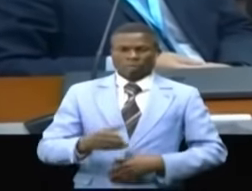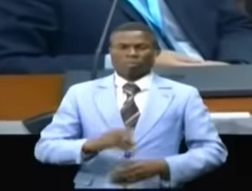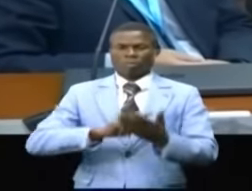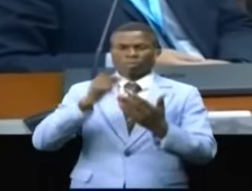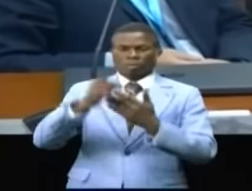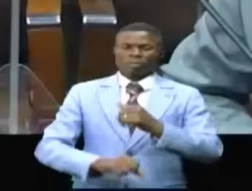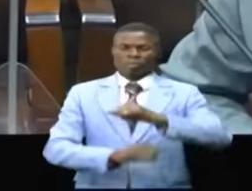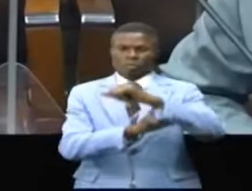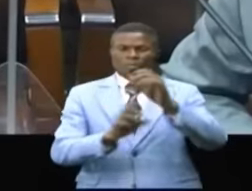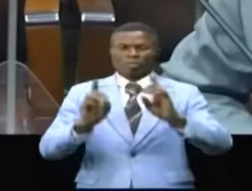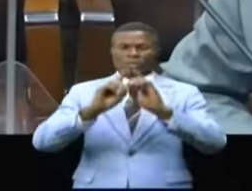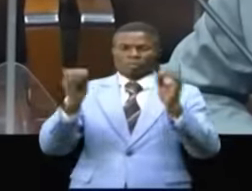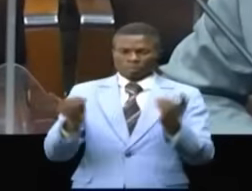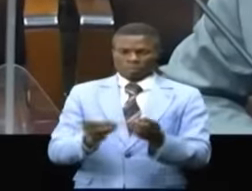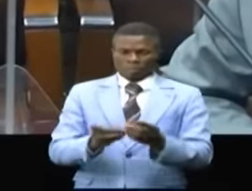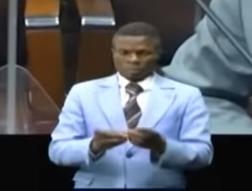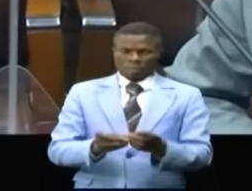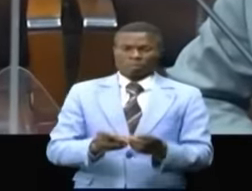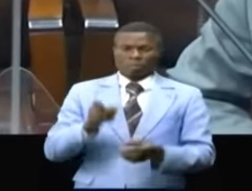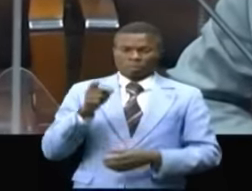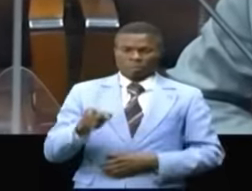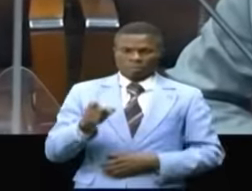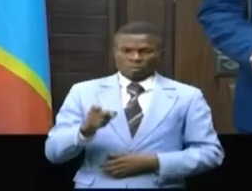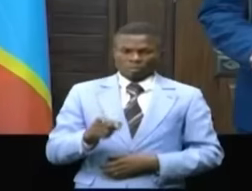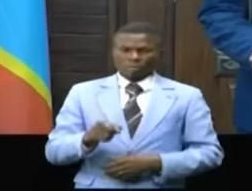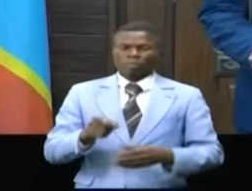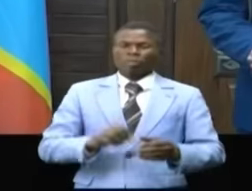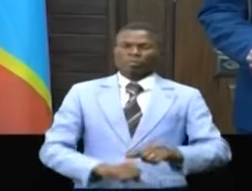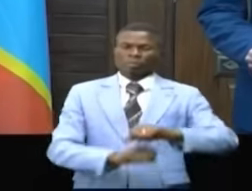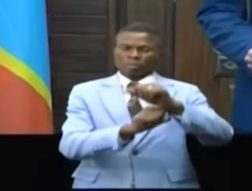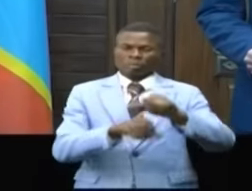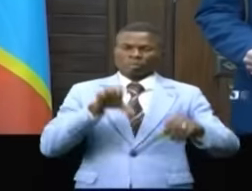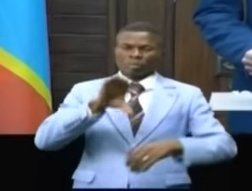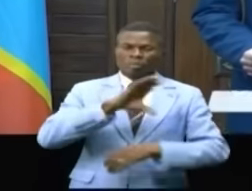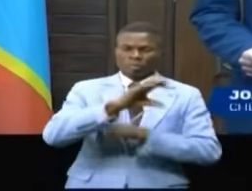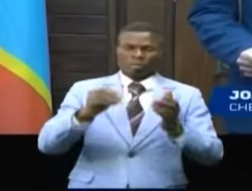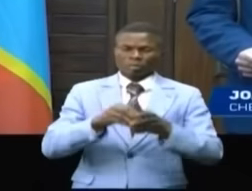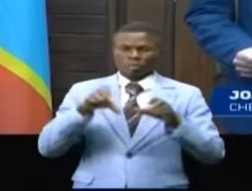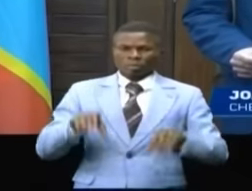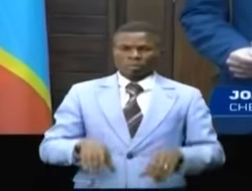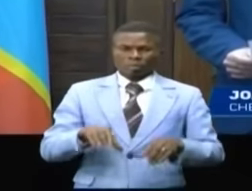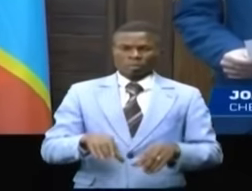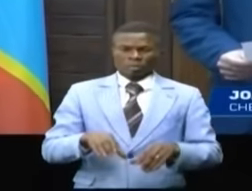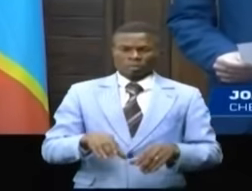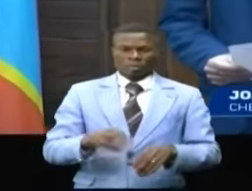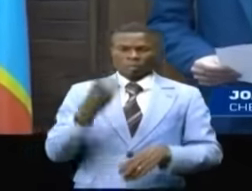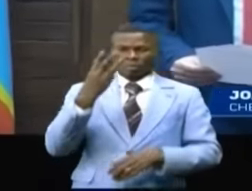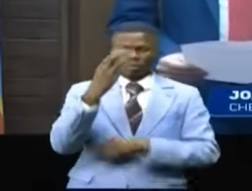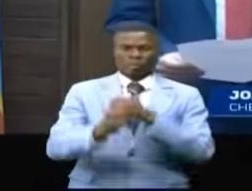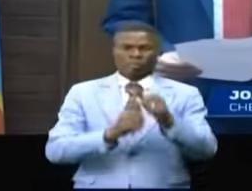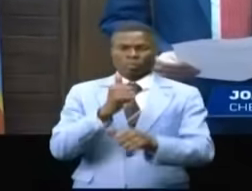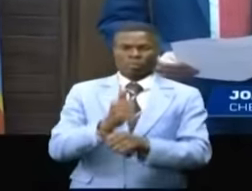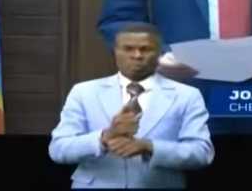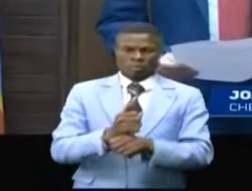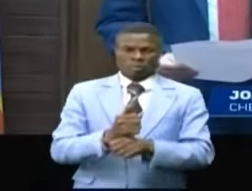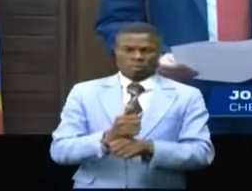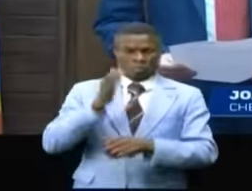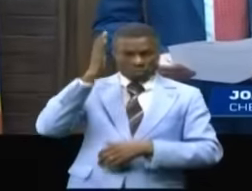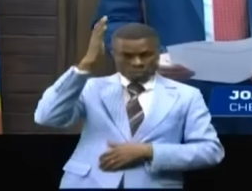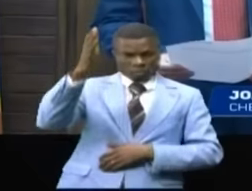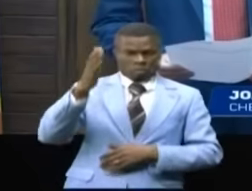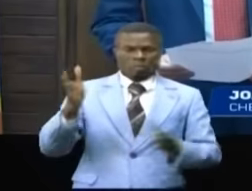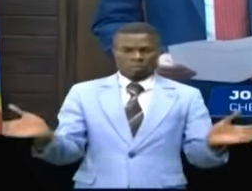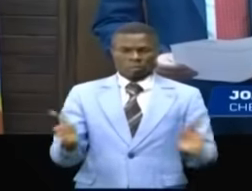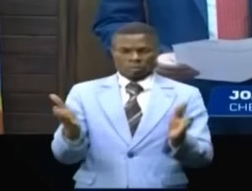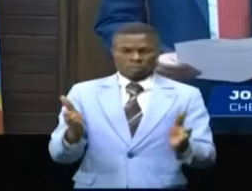du département de MCM accompagnera la Banque centrale du Congo dans les 3 années à venir pour